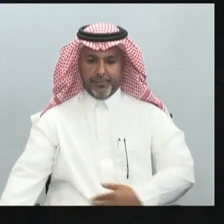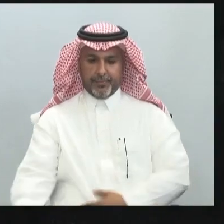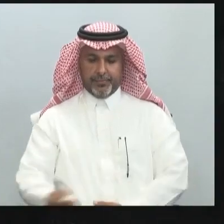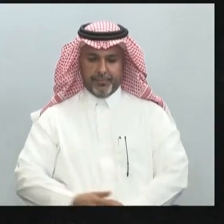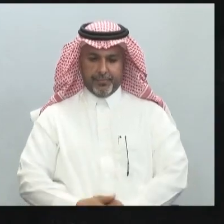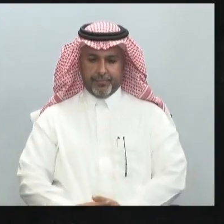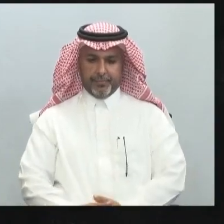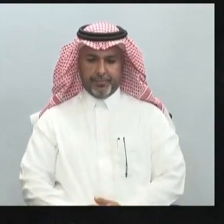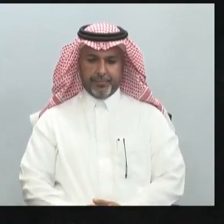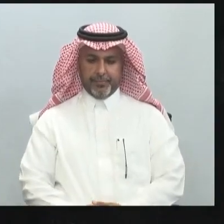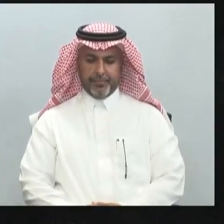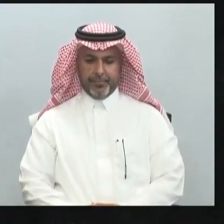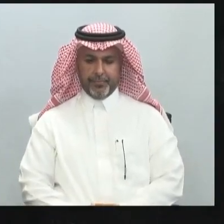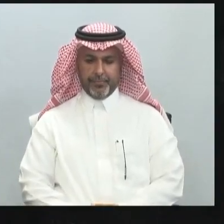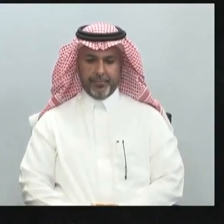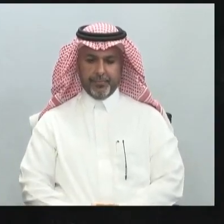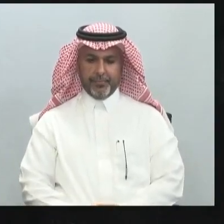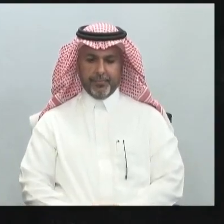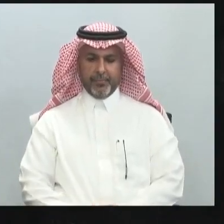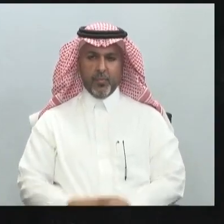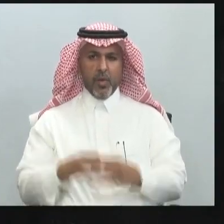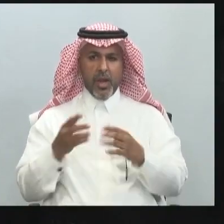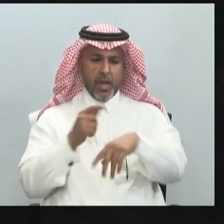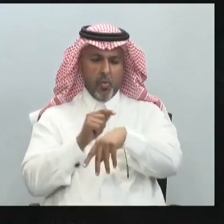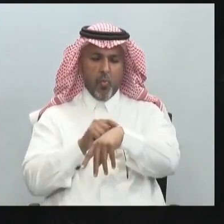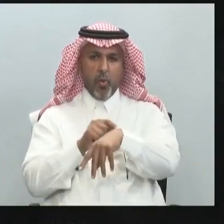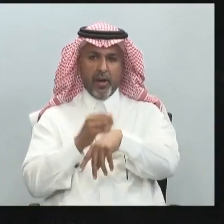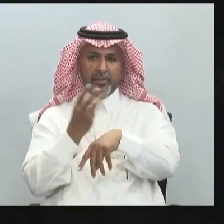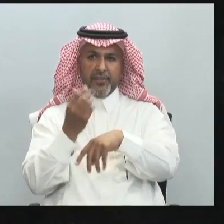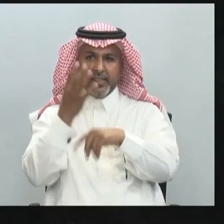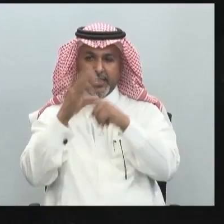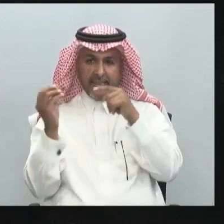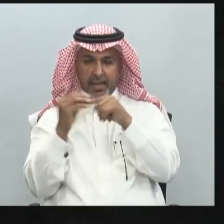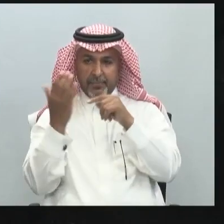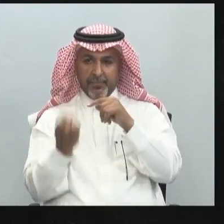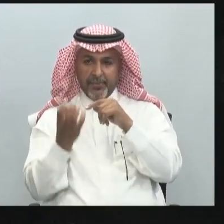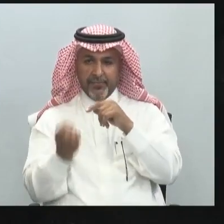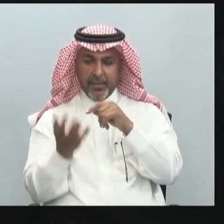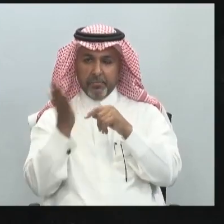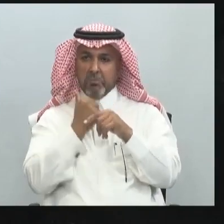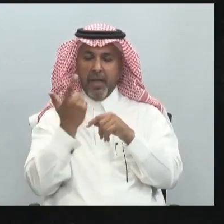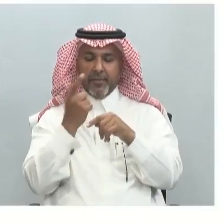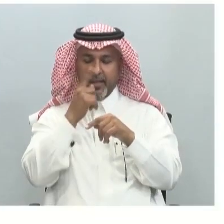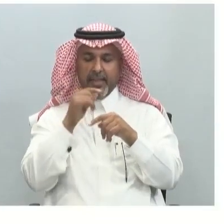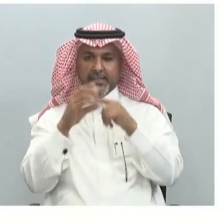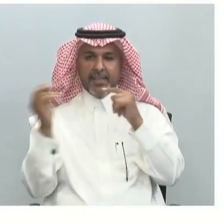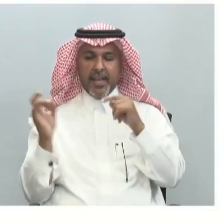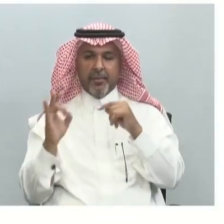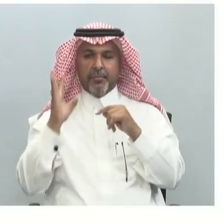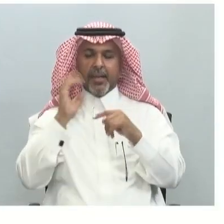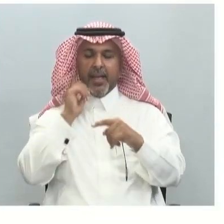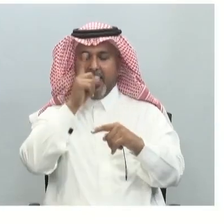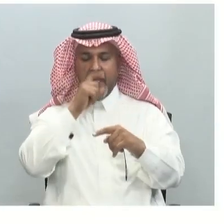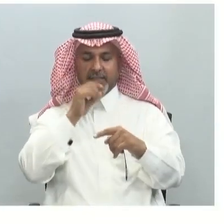لكن هنا الان في مثال من واقع الحياه نحن يوجد زمن هل في زمن بالسالب لا يوجد زمن بالسالب اذا سنستثني